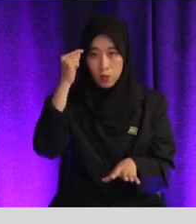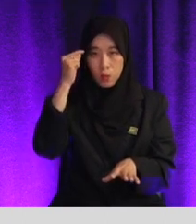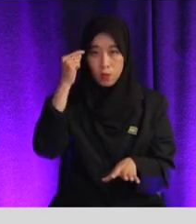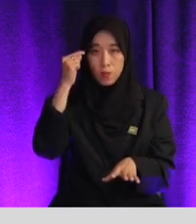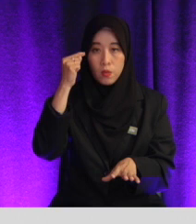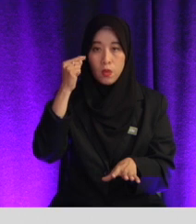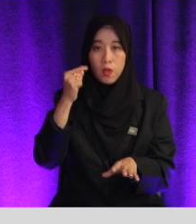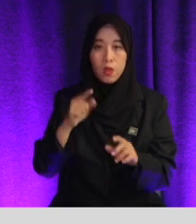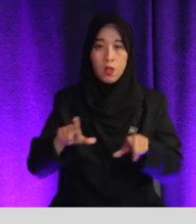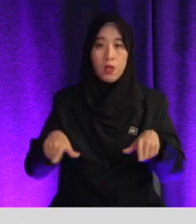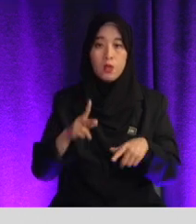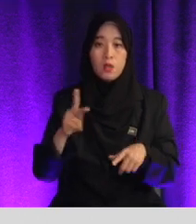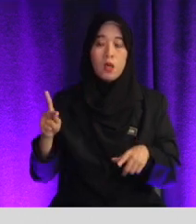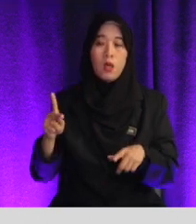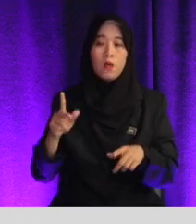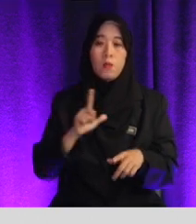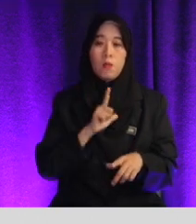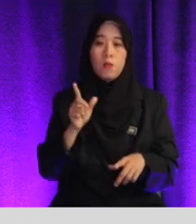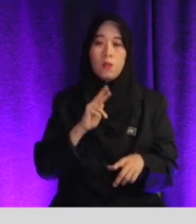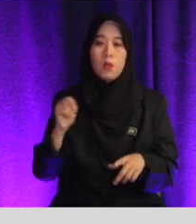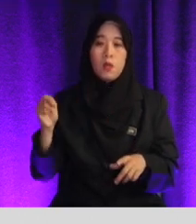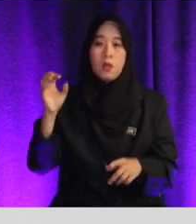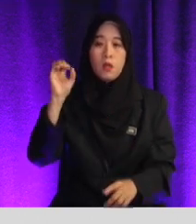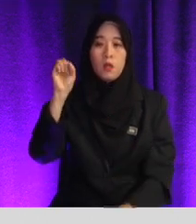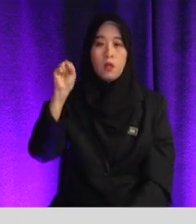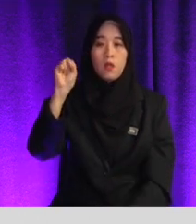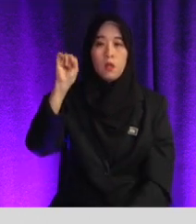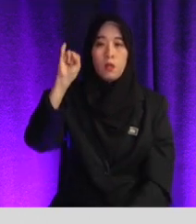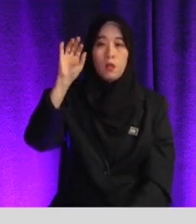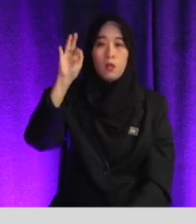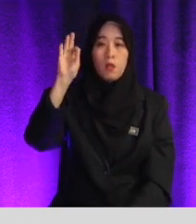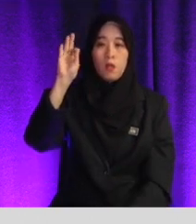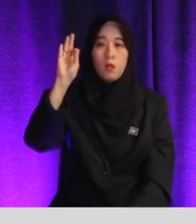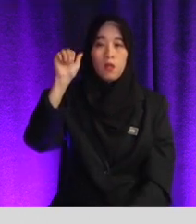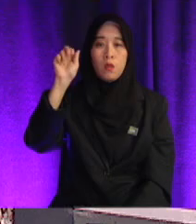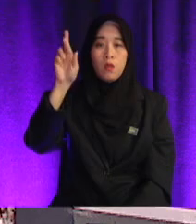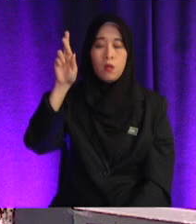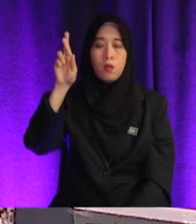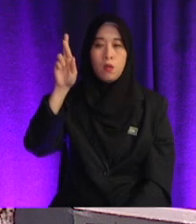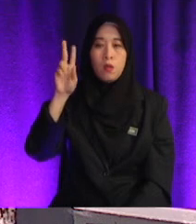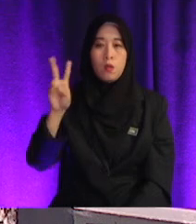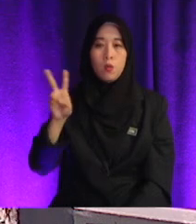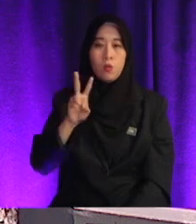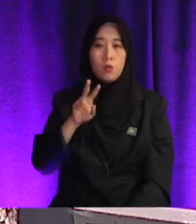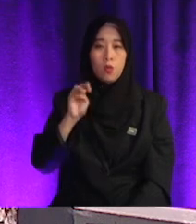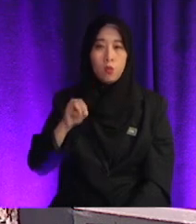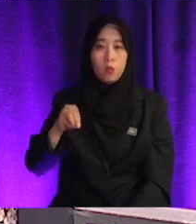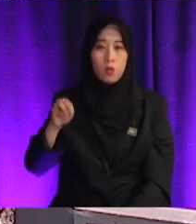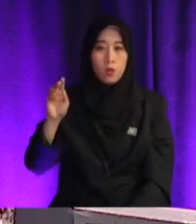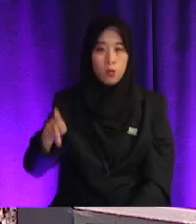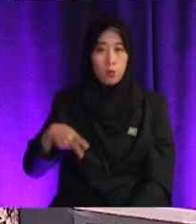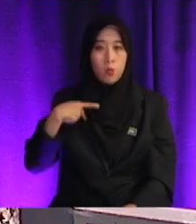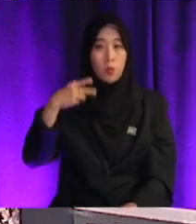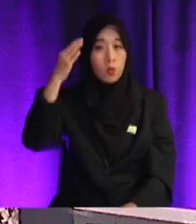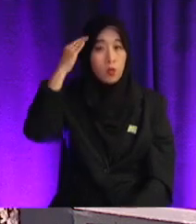pelarasan sifar. Jadi saya nak tekankan pada sini, murid perlu ingat sama ada dua ayat ni. Tapi dua-dua murid perlu fahamilah. Okey,